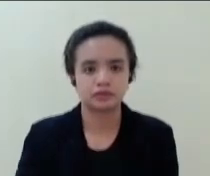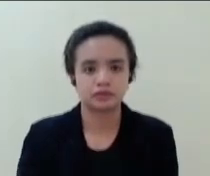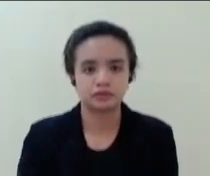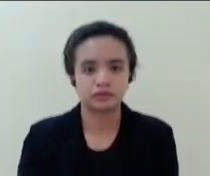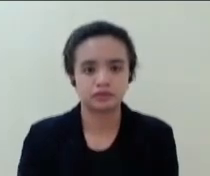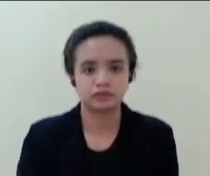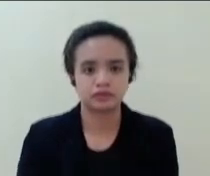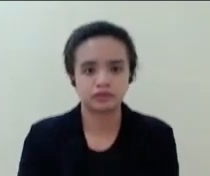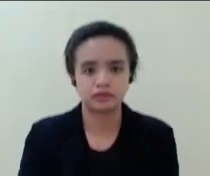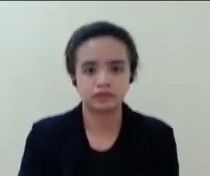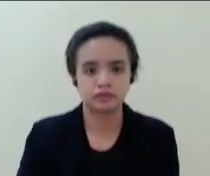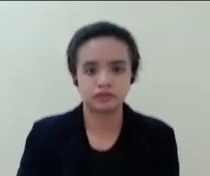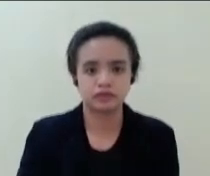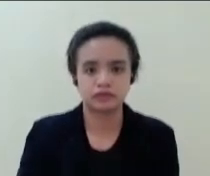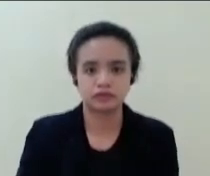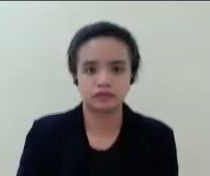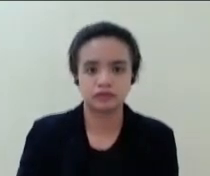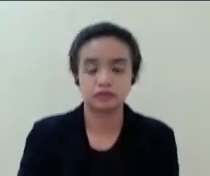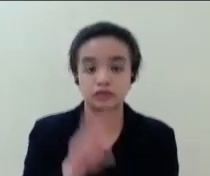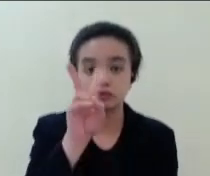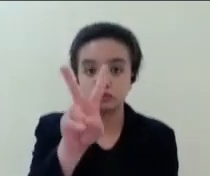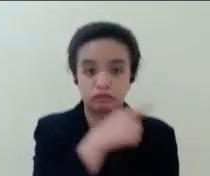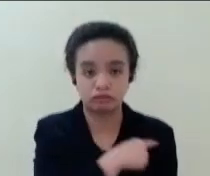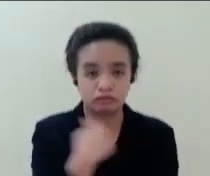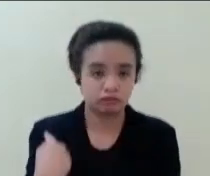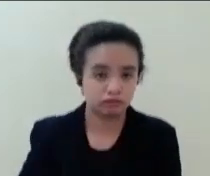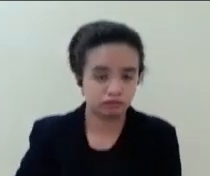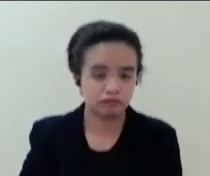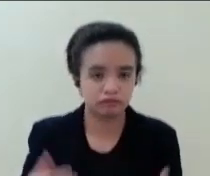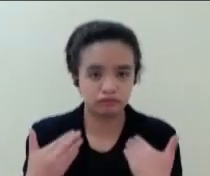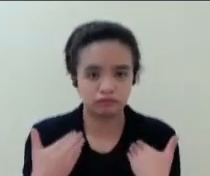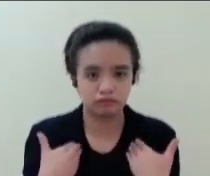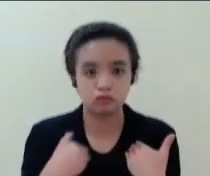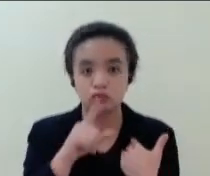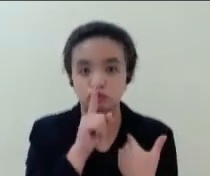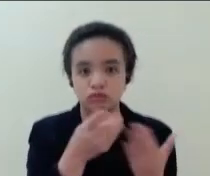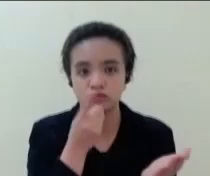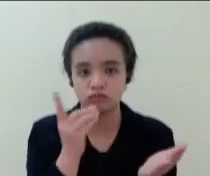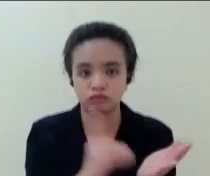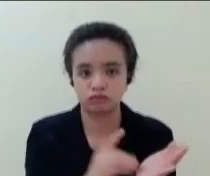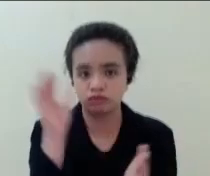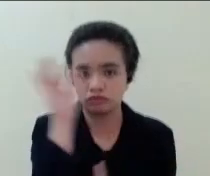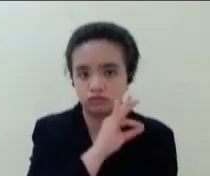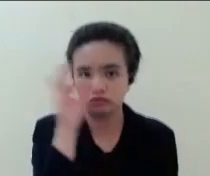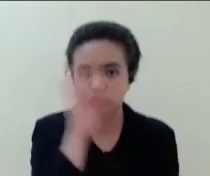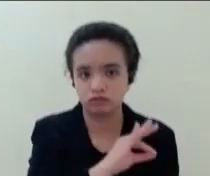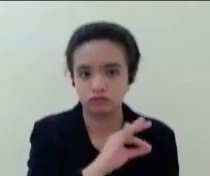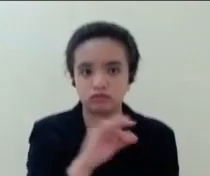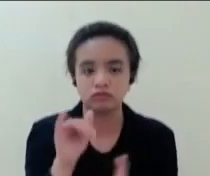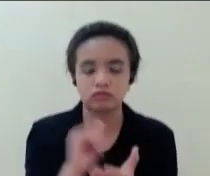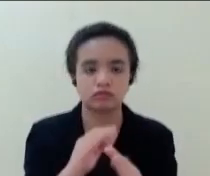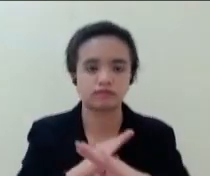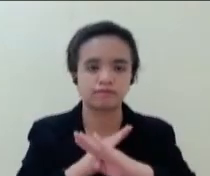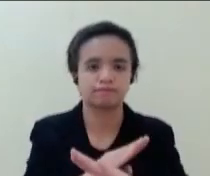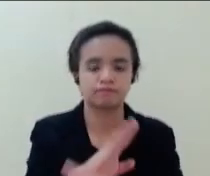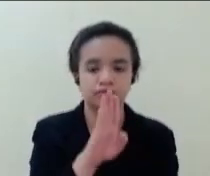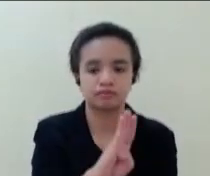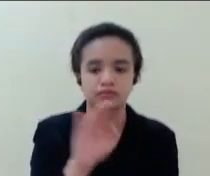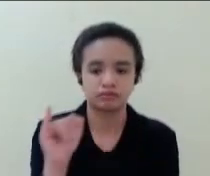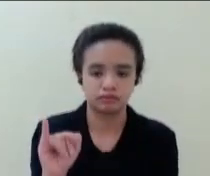Dalawang hinihinalang Chinese na may lehitimong papeles ng pagka-Pilipino ang naharang ng Bureau of